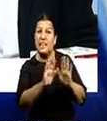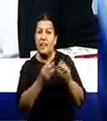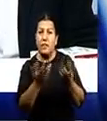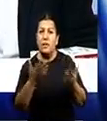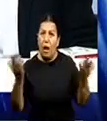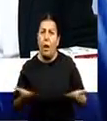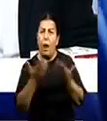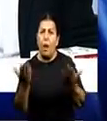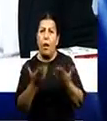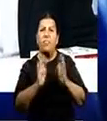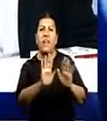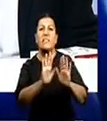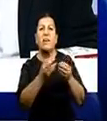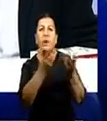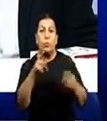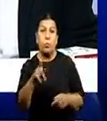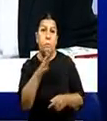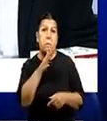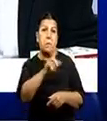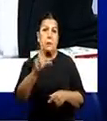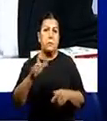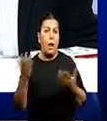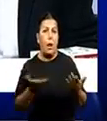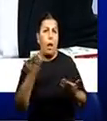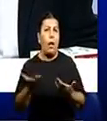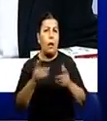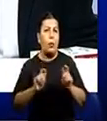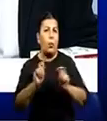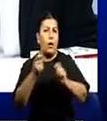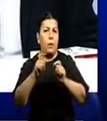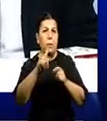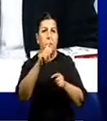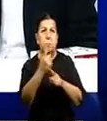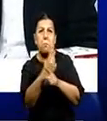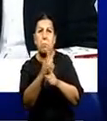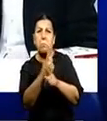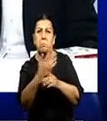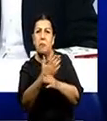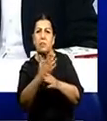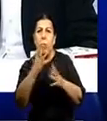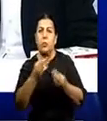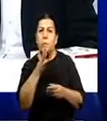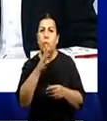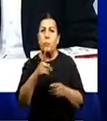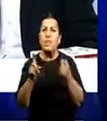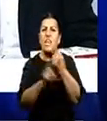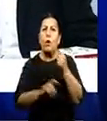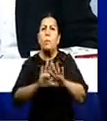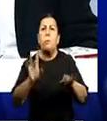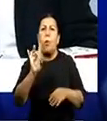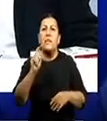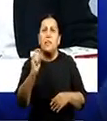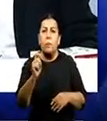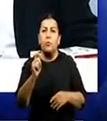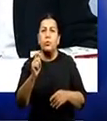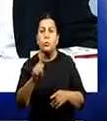hala destek veriyorlar. Burayı bilelim. Çünkü hala kullanışlı bir aparat olduğu kanaatindeler. Bu örgüt tümüyle bitmedikçe 15 Temmuz'un bir